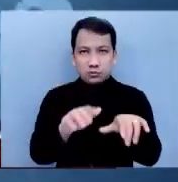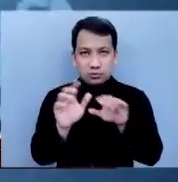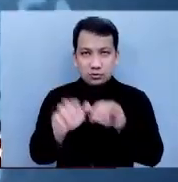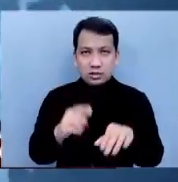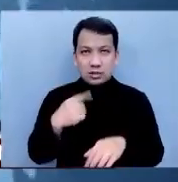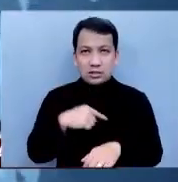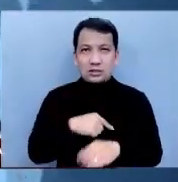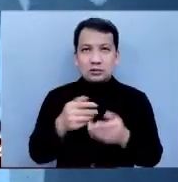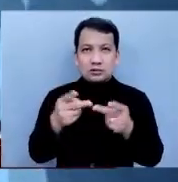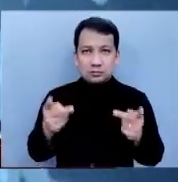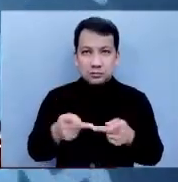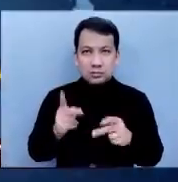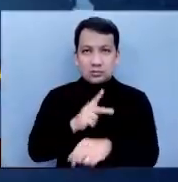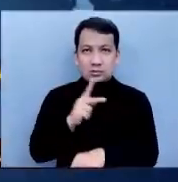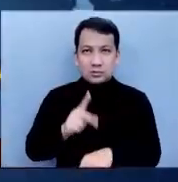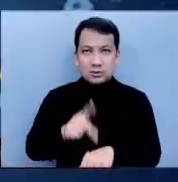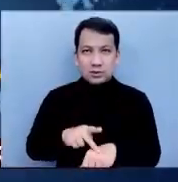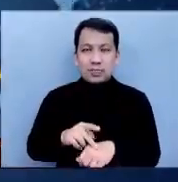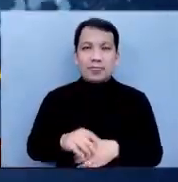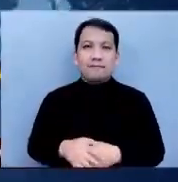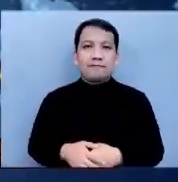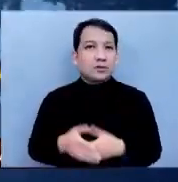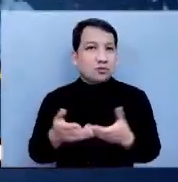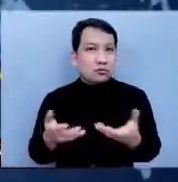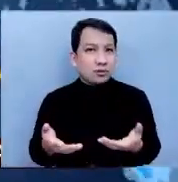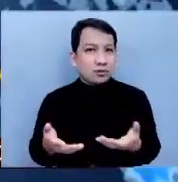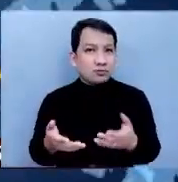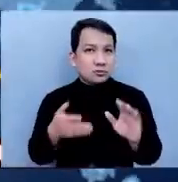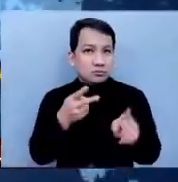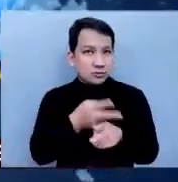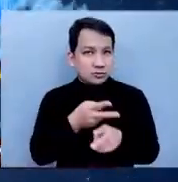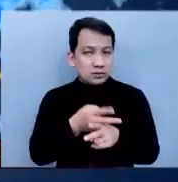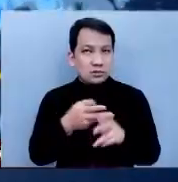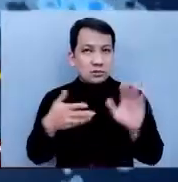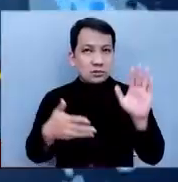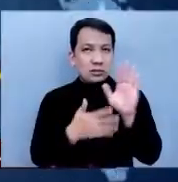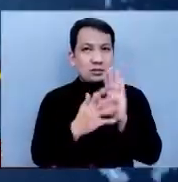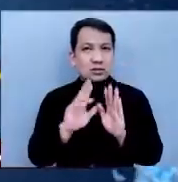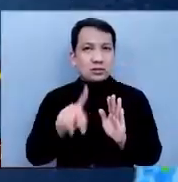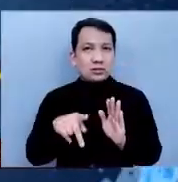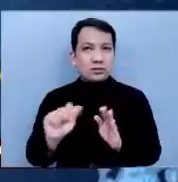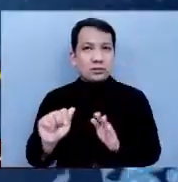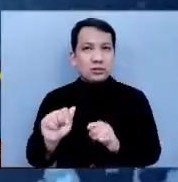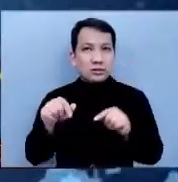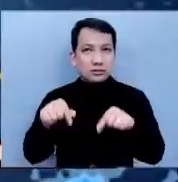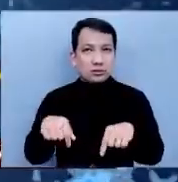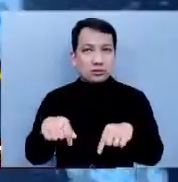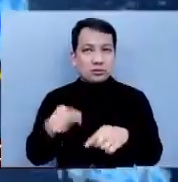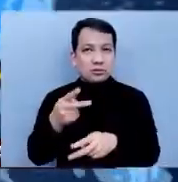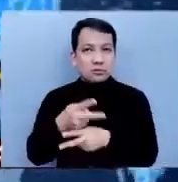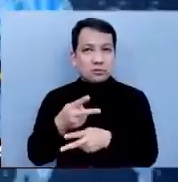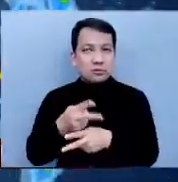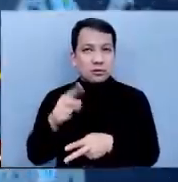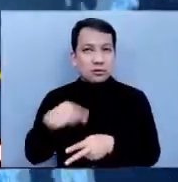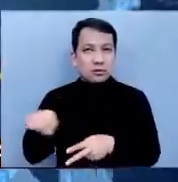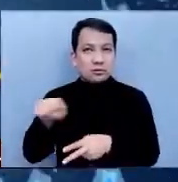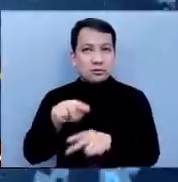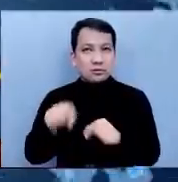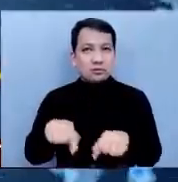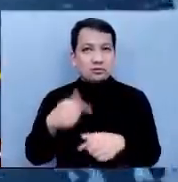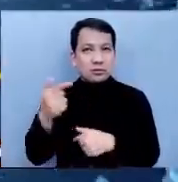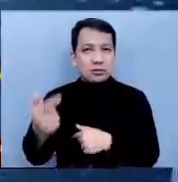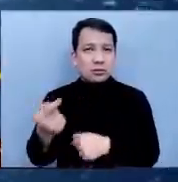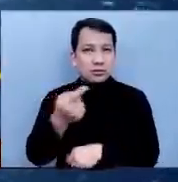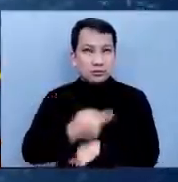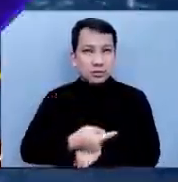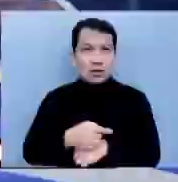bahagi ng bansa. Wala nang binabantay ang low pressure area o sama ng panahon na makakaapekto sa bansa sa mga susunod na